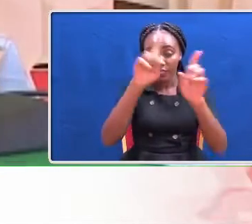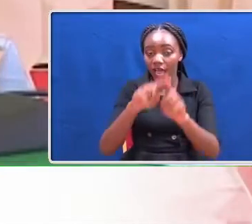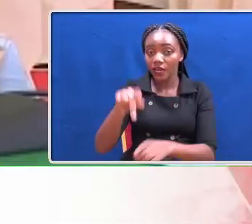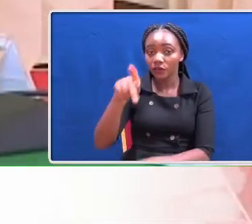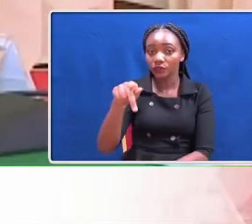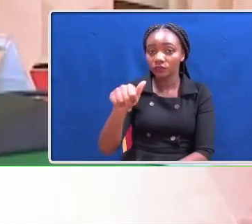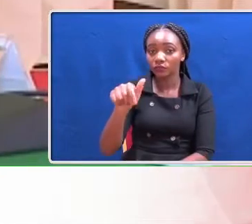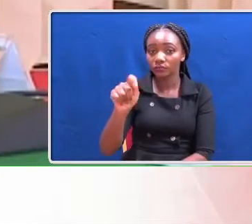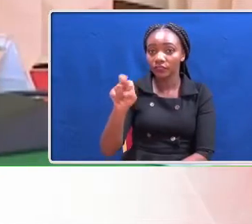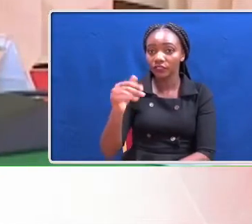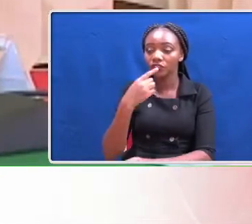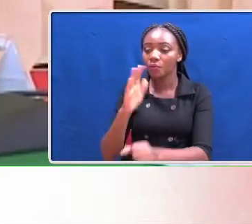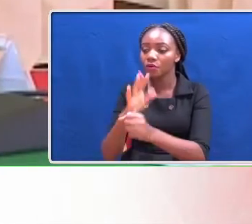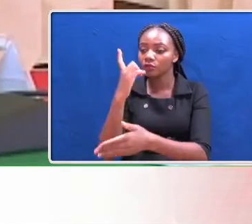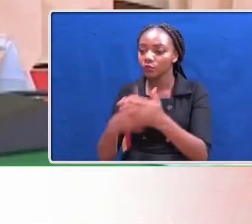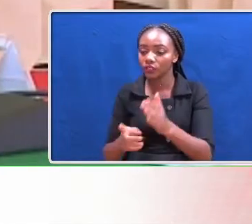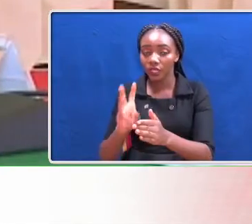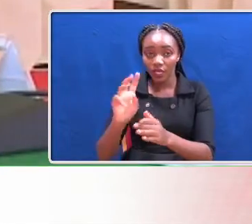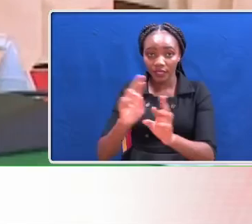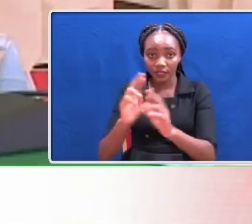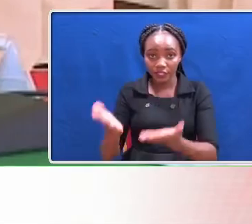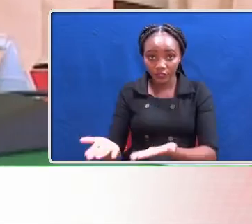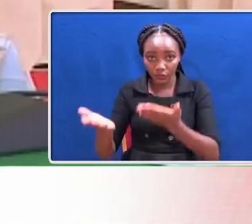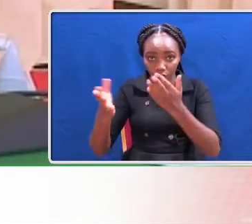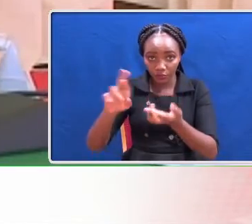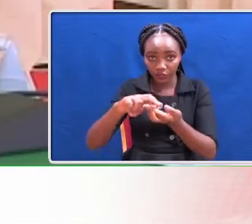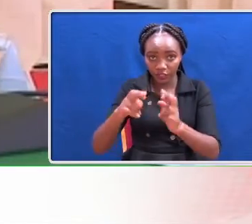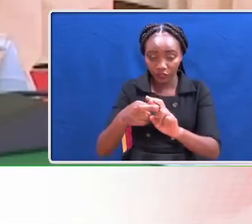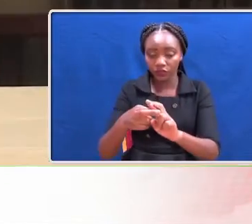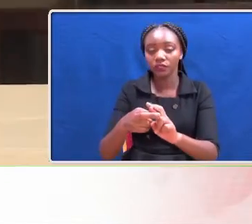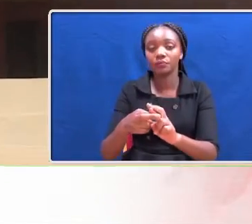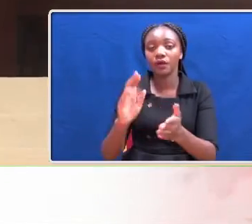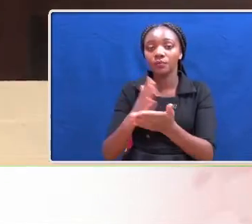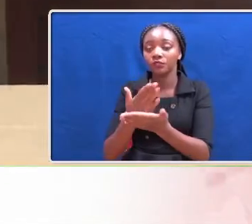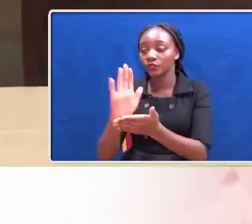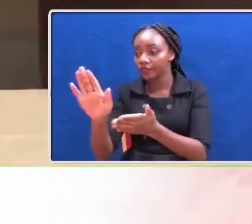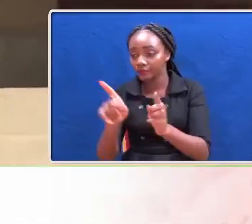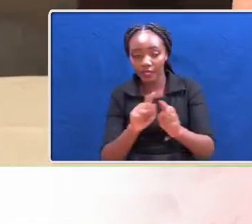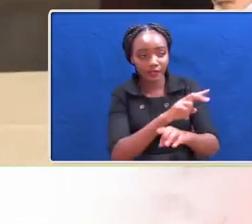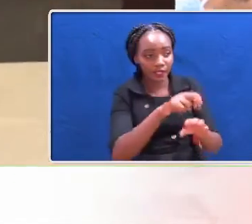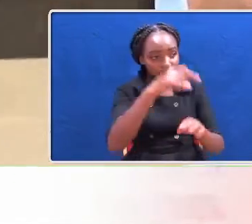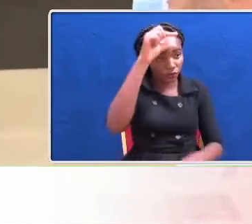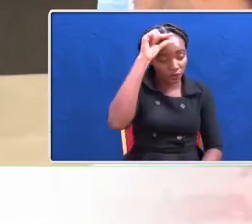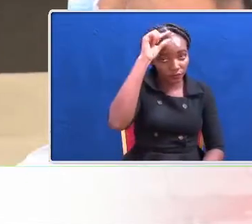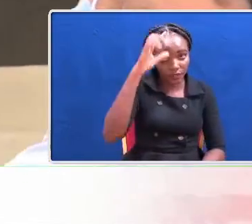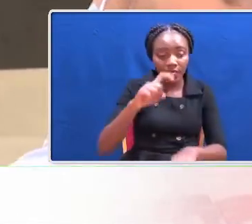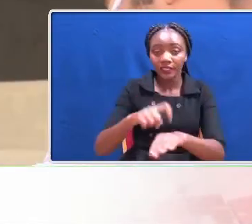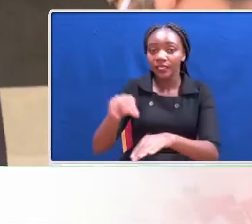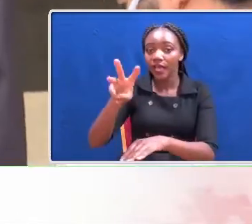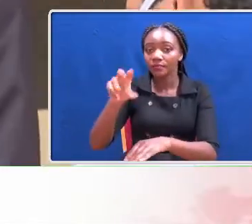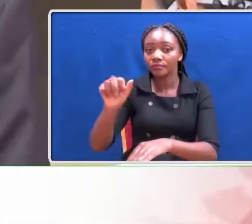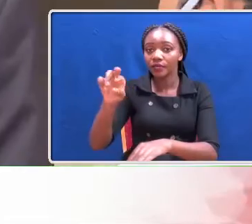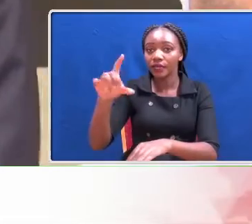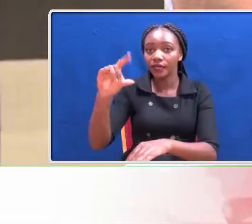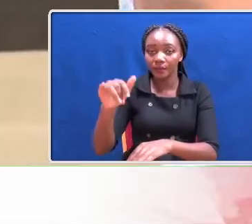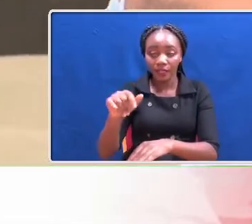Patricia akaahidi kuwa ataimarisha na kudumisha uhusiano huo. Wakati wa Maraga kulishuhudiwa makato